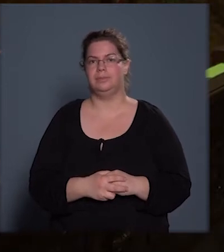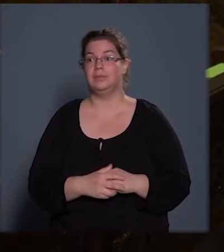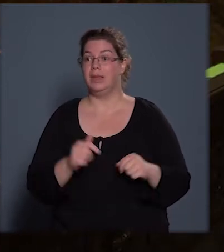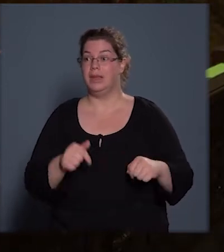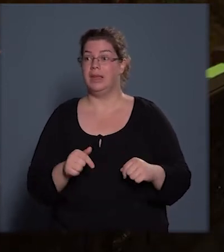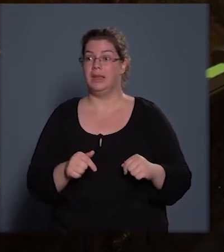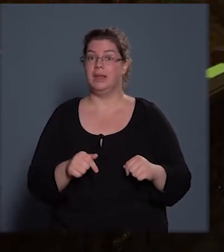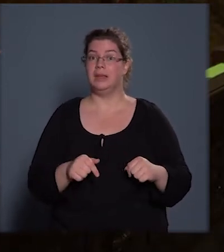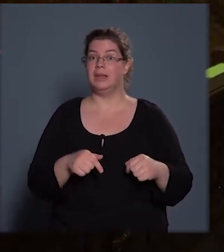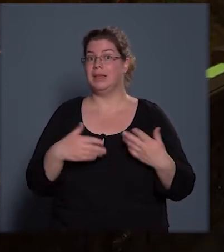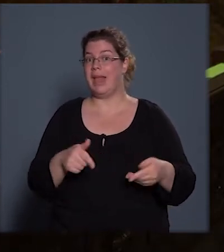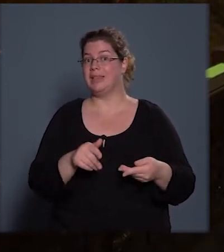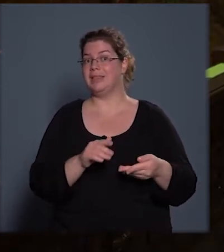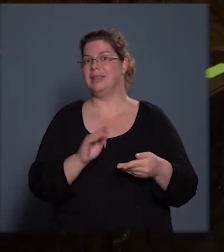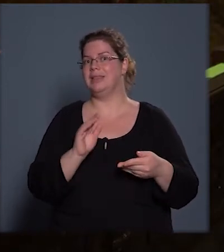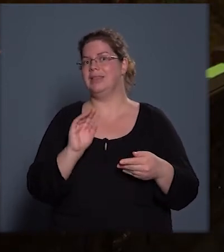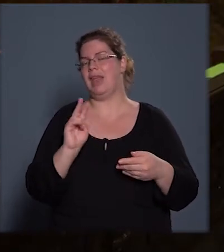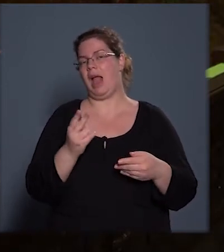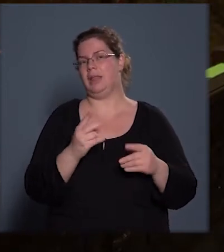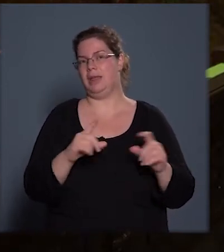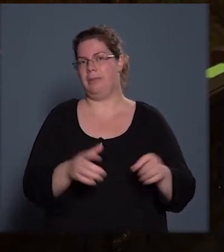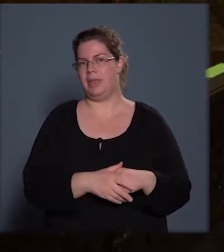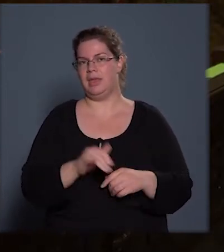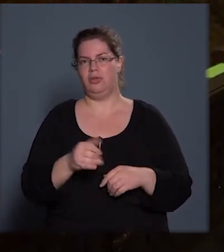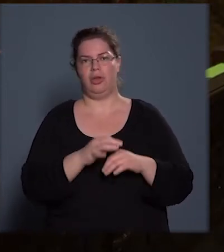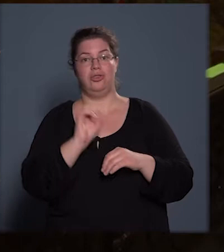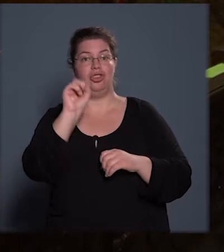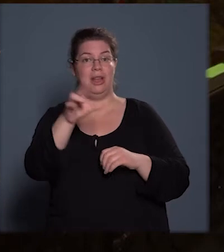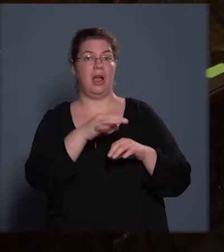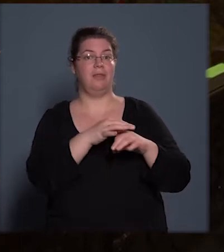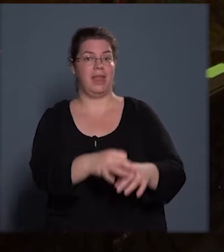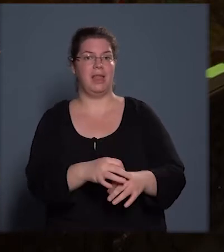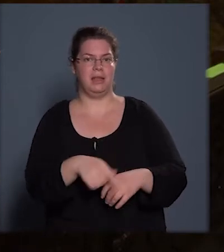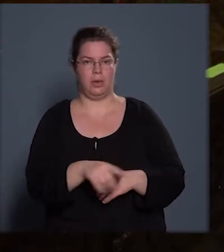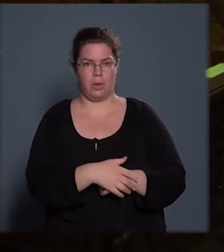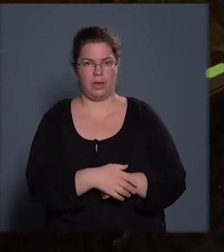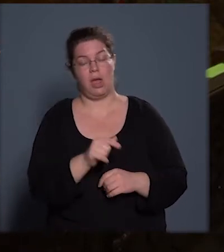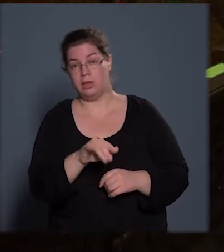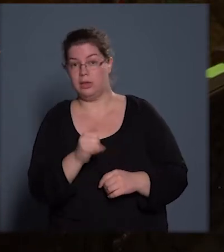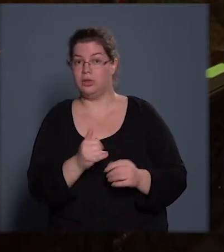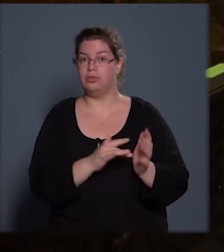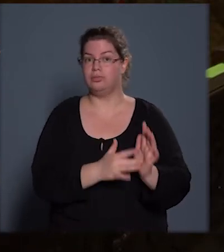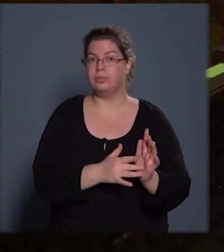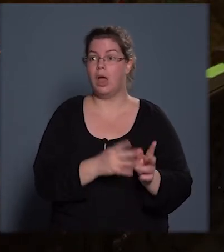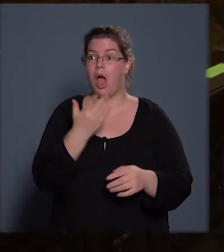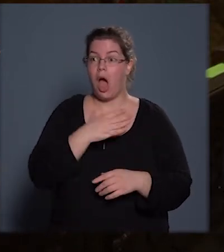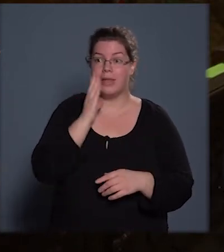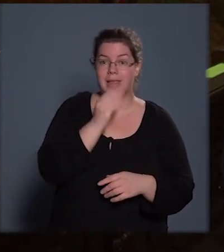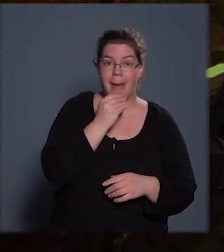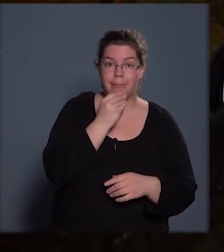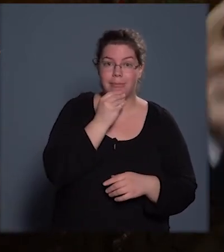Tehát ezt jelképezi, és a csillag vezeti őket oda, tehát azt is jelképezi ezt, hogy ha az ember